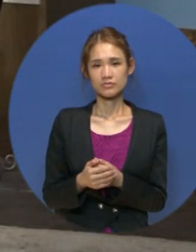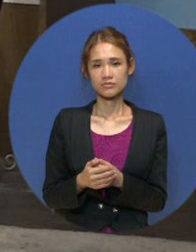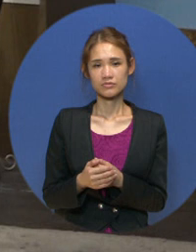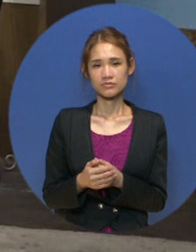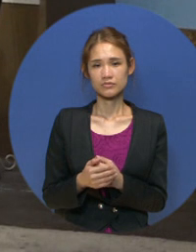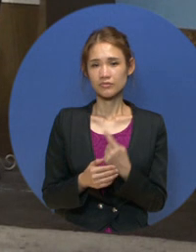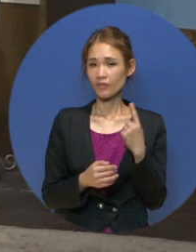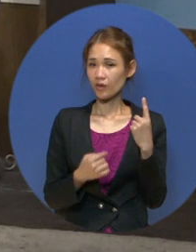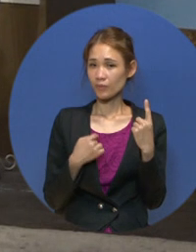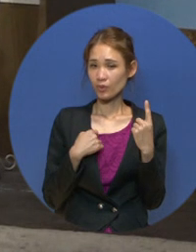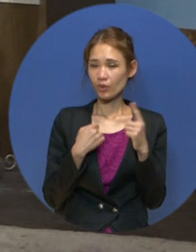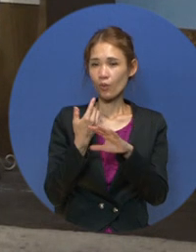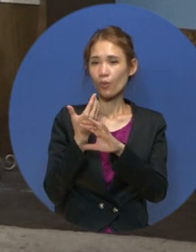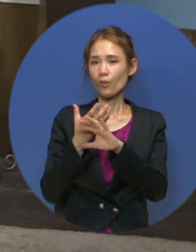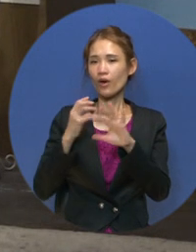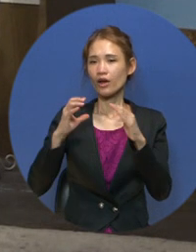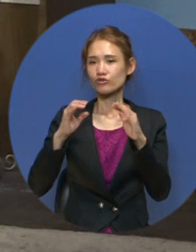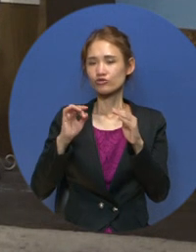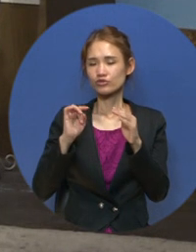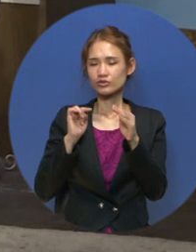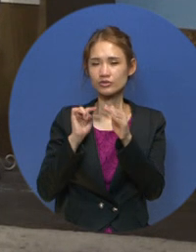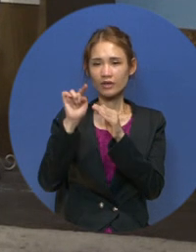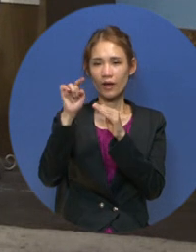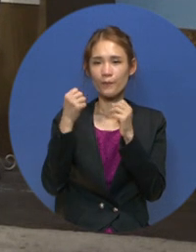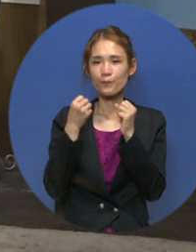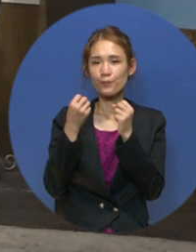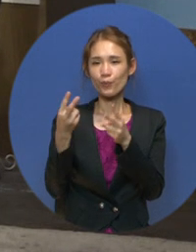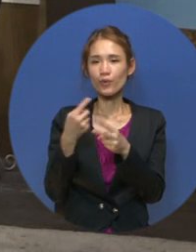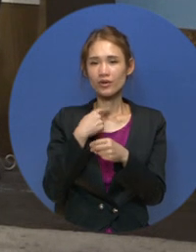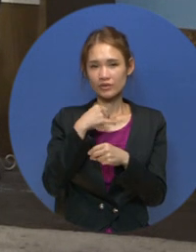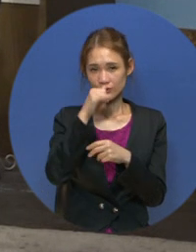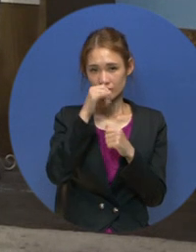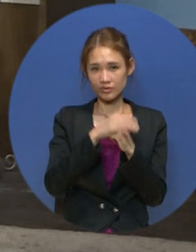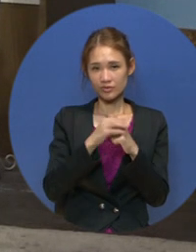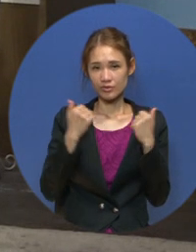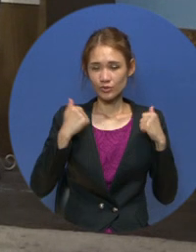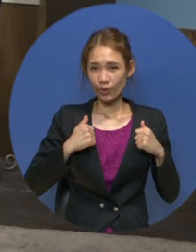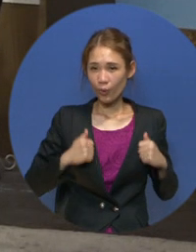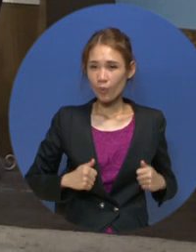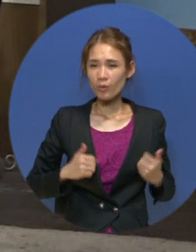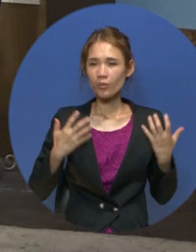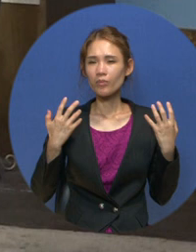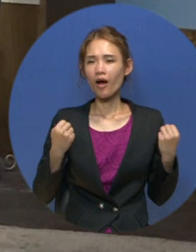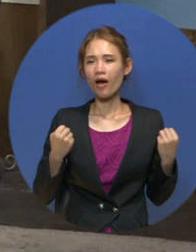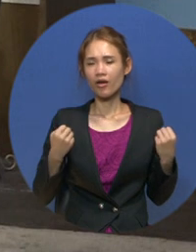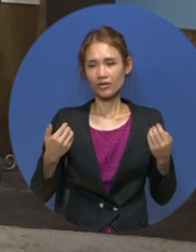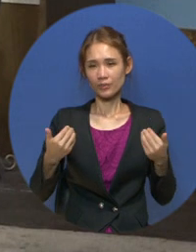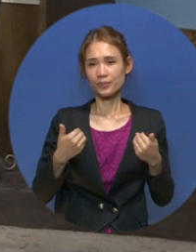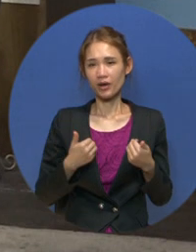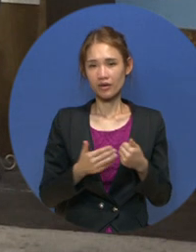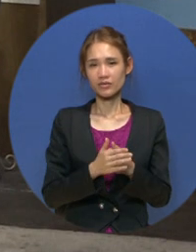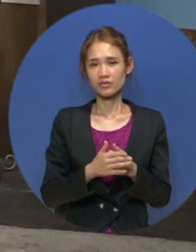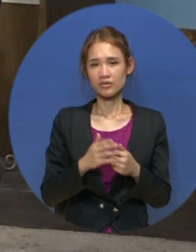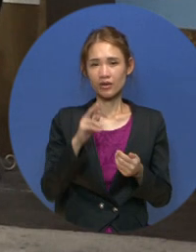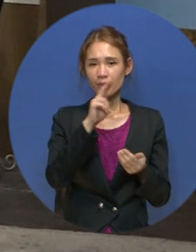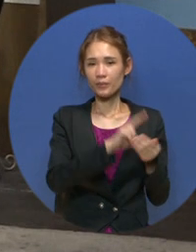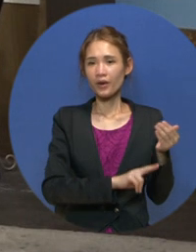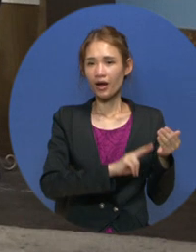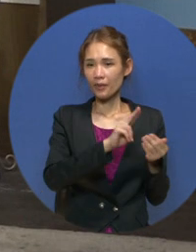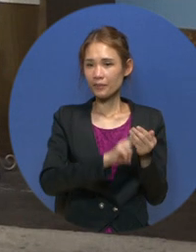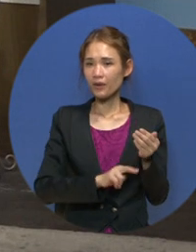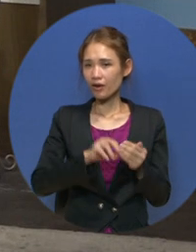한 번은 저희가 외국으로 나간 사례도 있습니다. 아, 외국? 교복이 너무 많이 들어왔는데요. 이 교복을 팔 수 있는 곳이